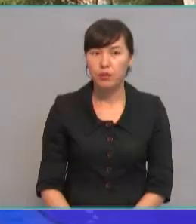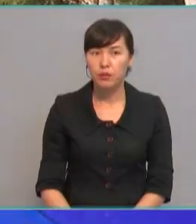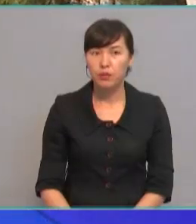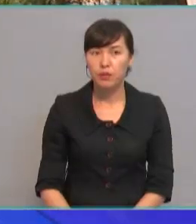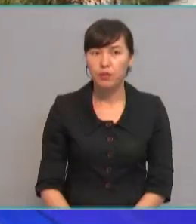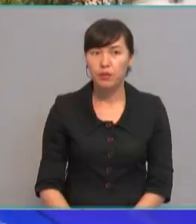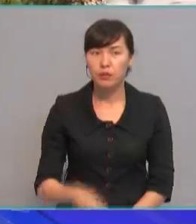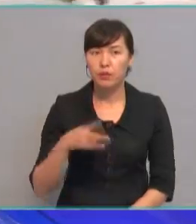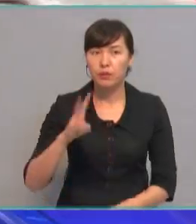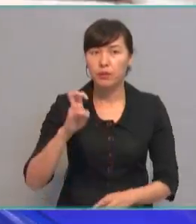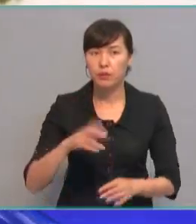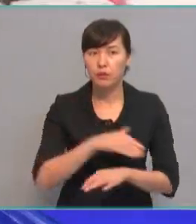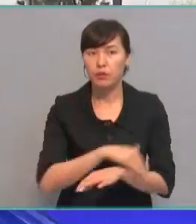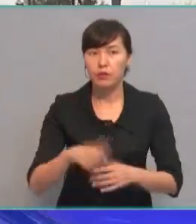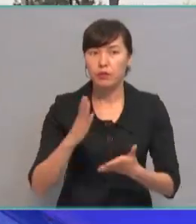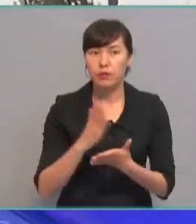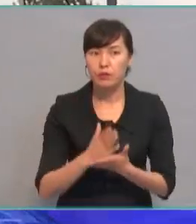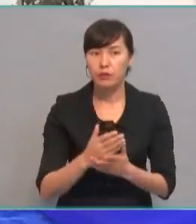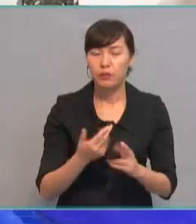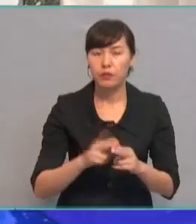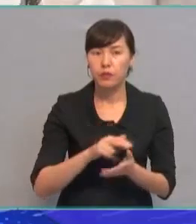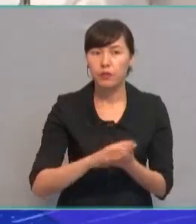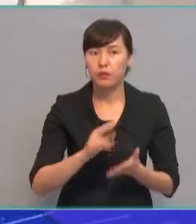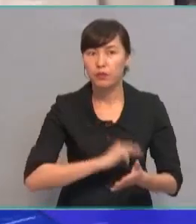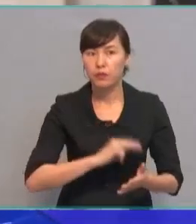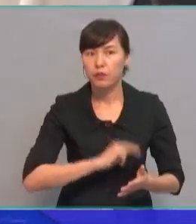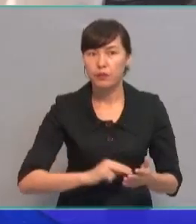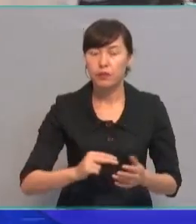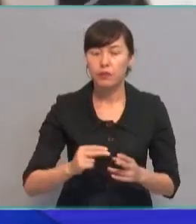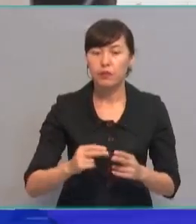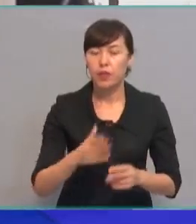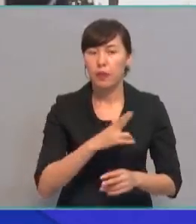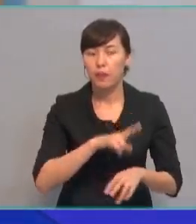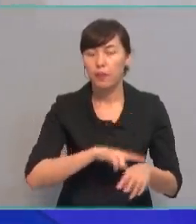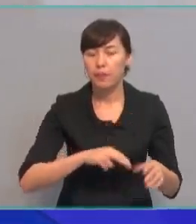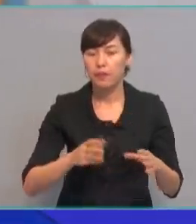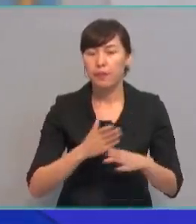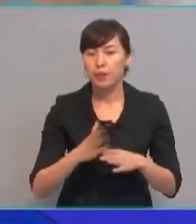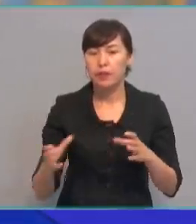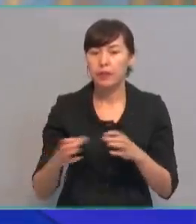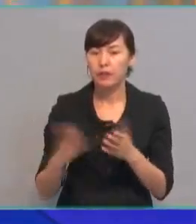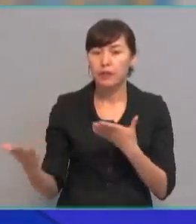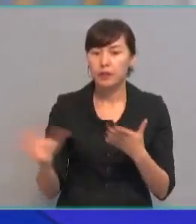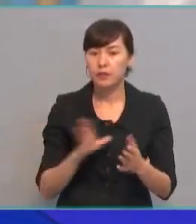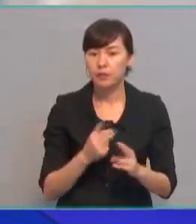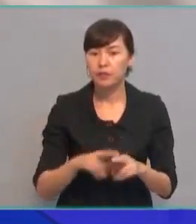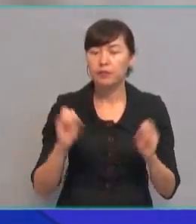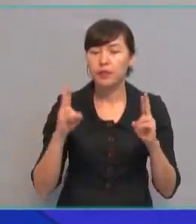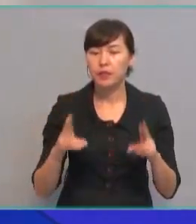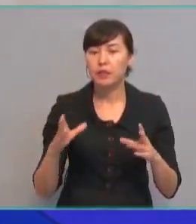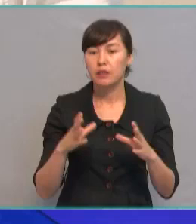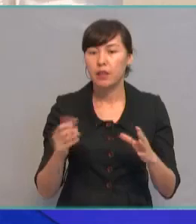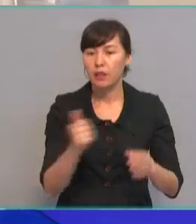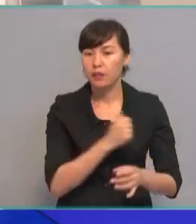Шағарда 2200-ден астам көше бар. Оның санитарлық дезинфекциялау шараларына әскери полиция бөлімінің жасағы да жұмылдырылған. Арнайы